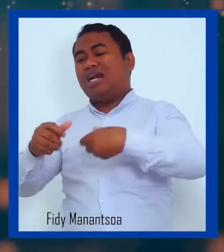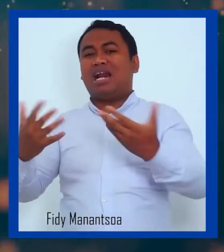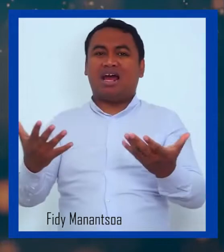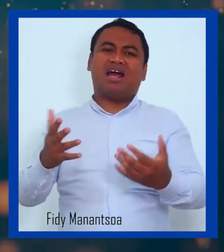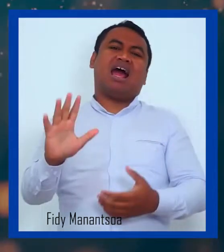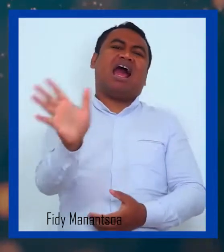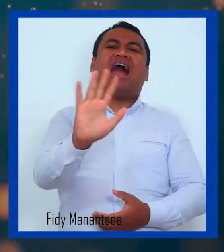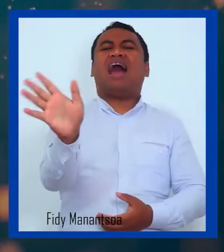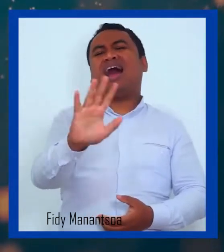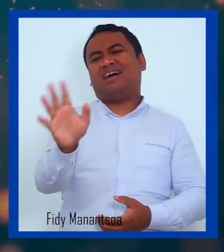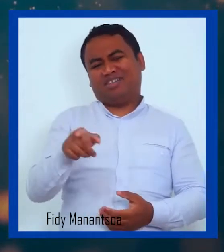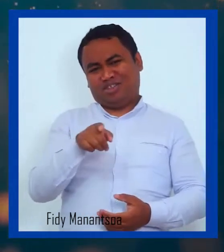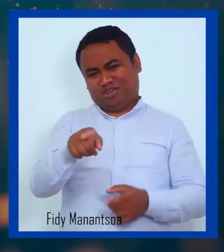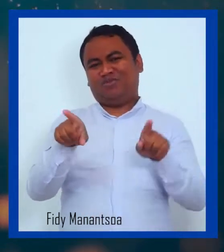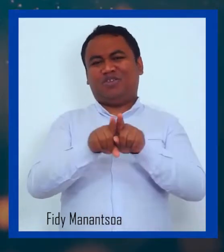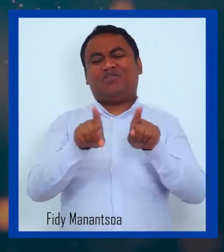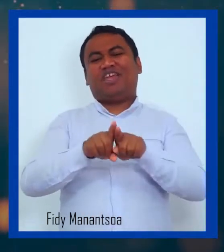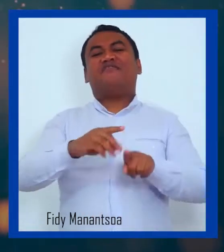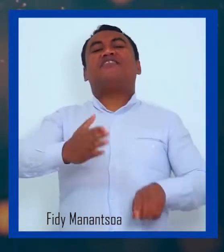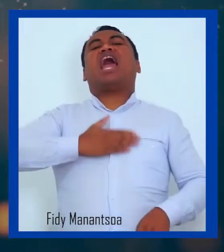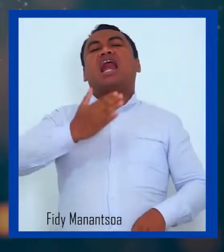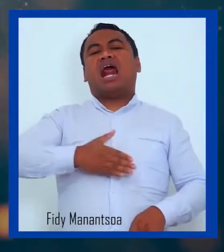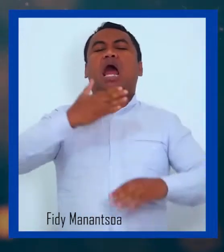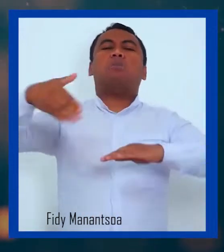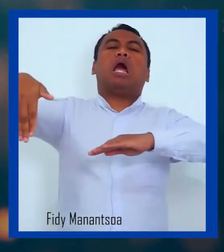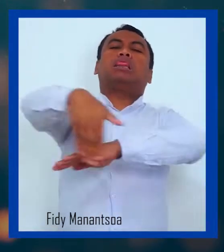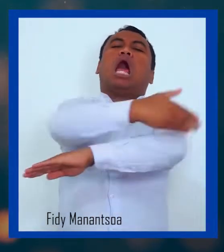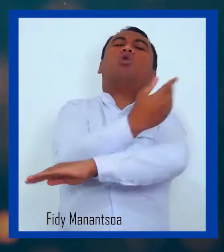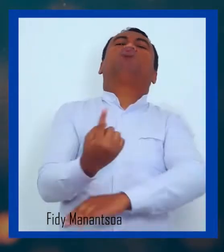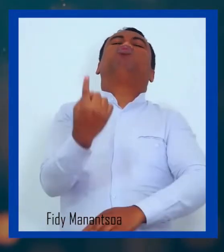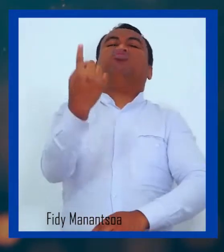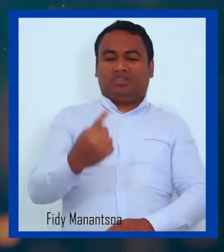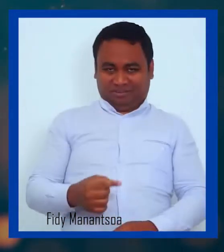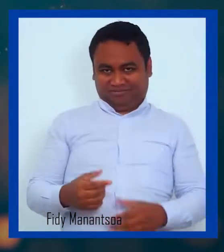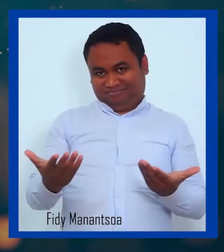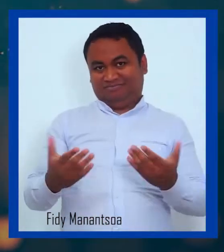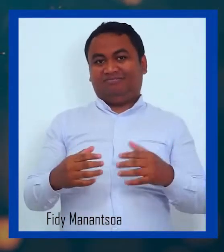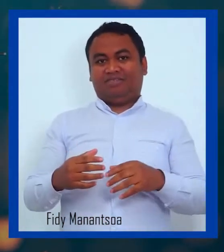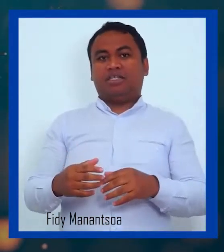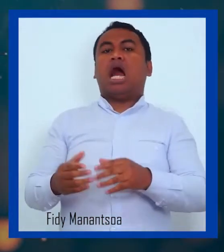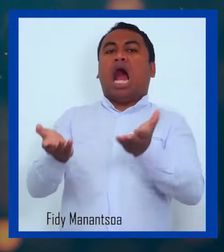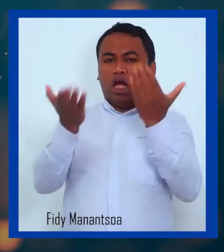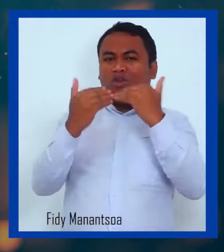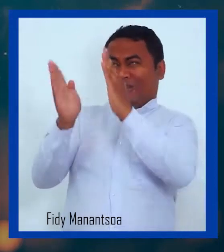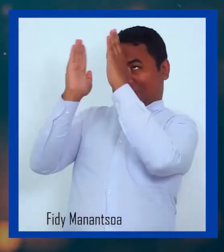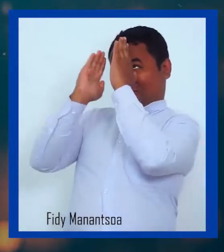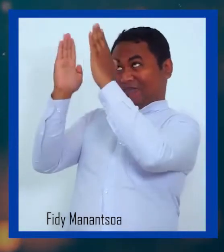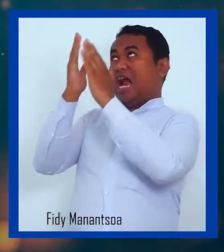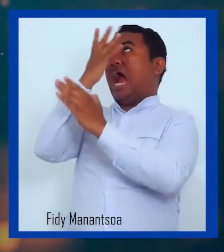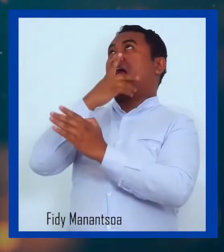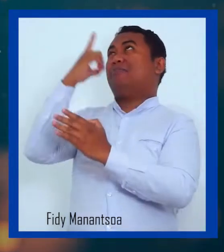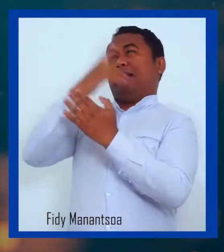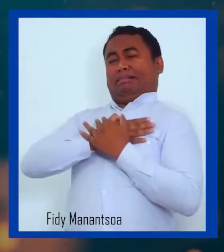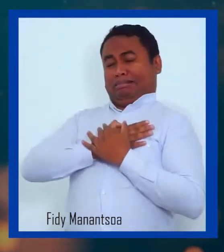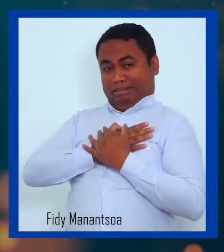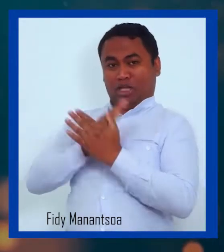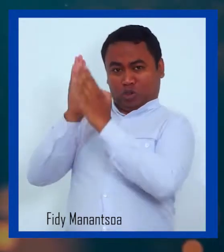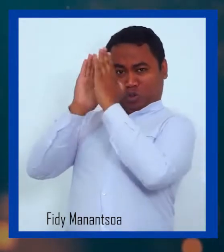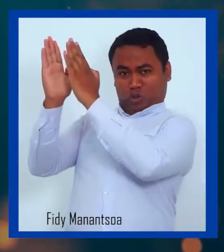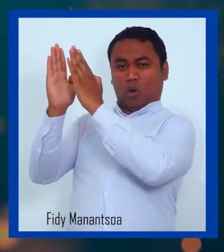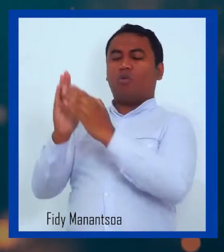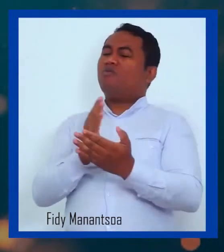azo refesina amin'izany zavatra mandalo isan-karazany sy miovaova zany ny fitiavan'Andriamanitra fa manjary lasa miovaova miaraka amin'izany koa ilay